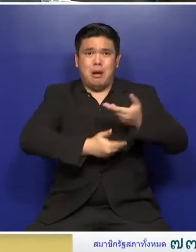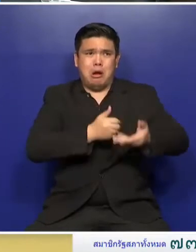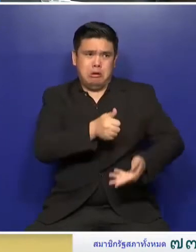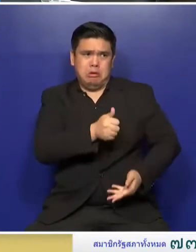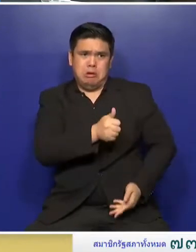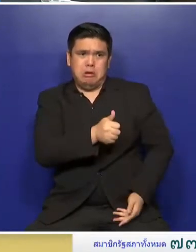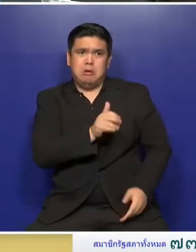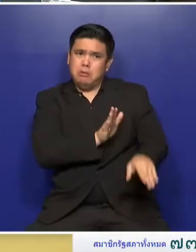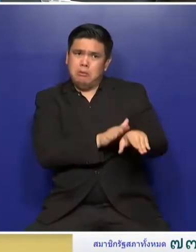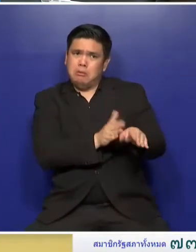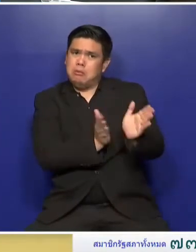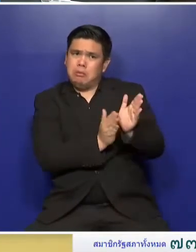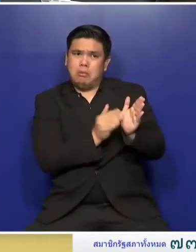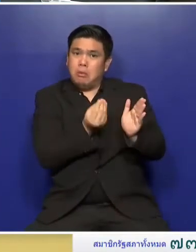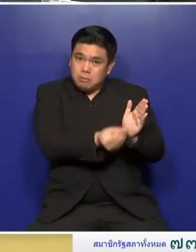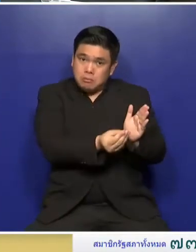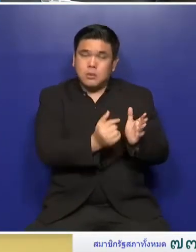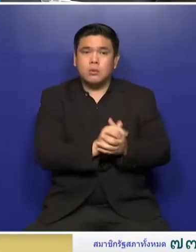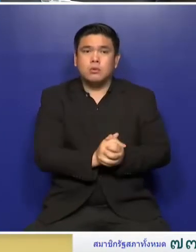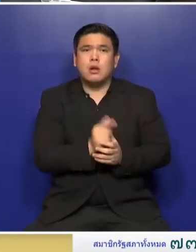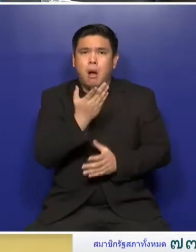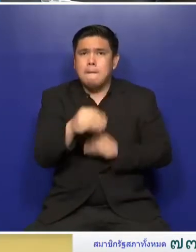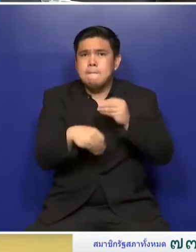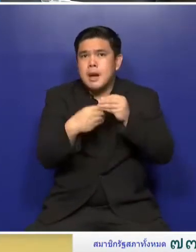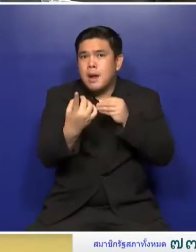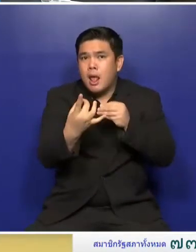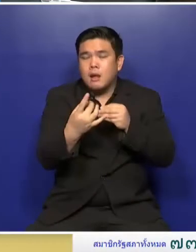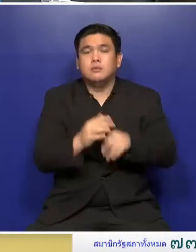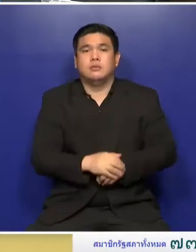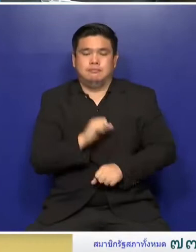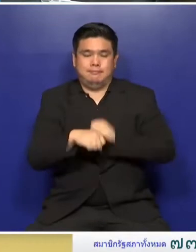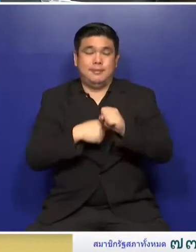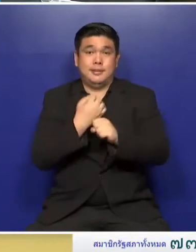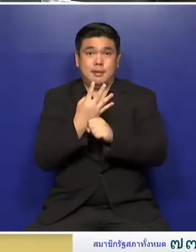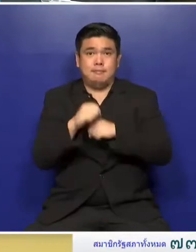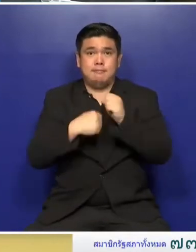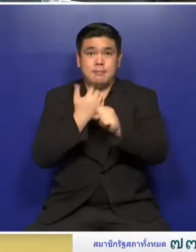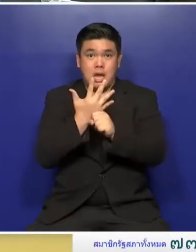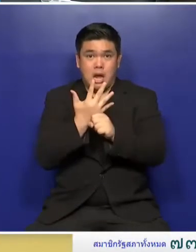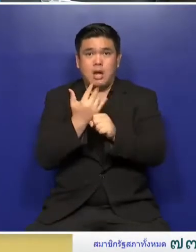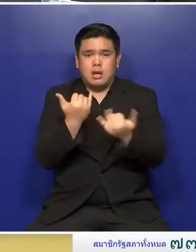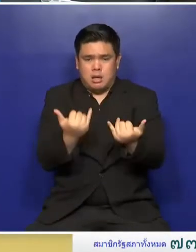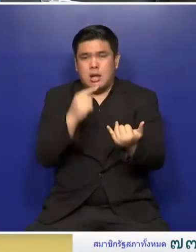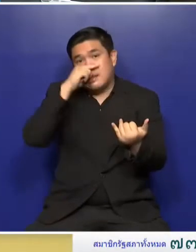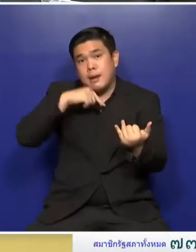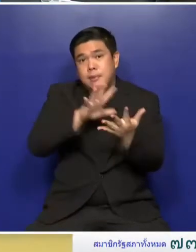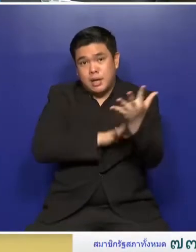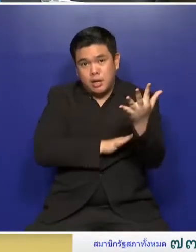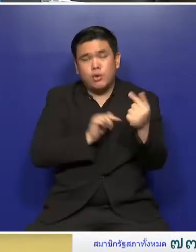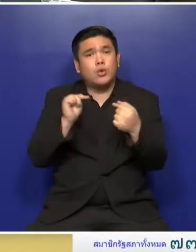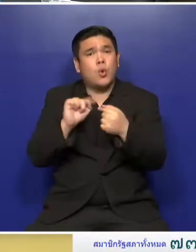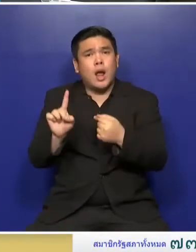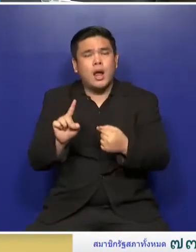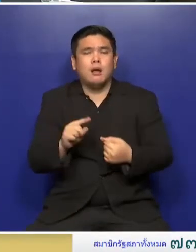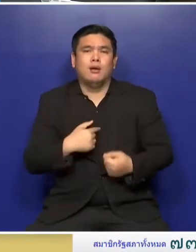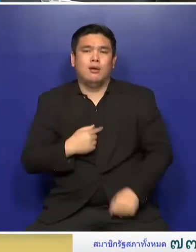้ทางกสวงพานนศครับ เพิ่มเติมไปด้วยท่านต้ยอมรัวาตลอด 4-5 ปี ของการที่ประเทศไทย อยู่ในช่